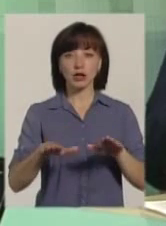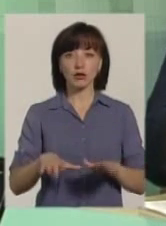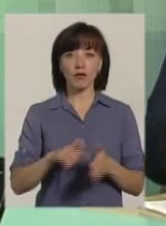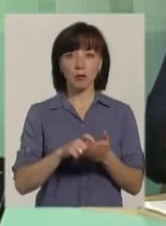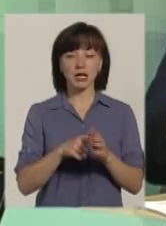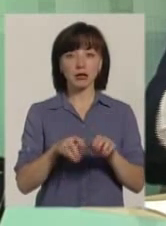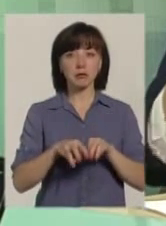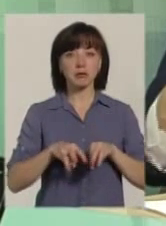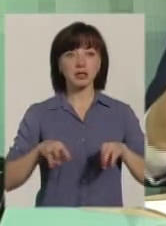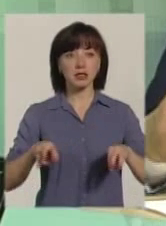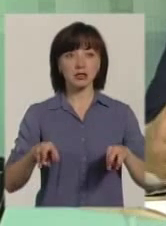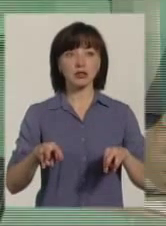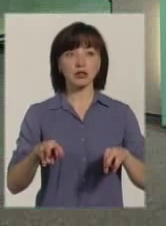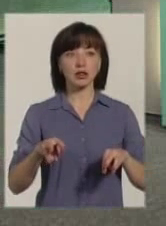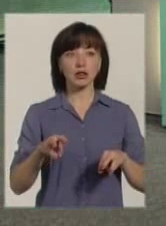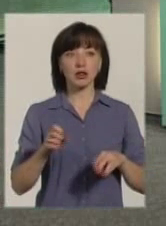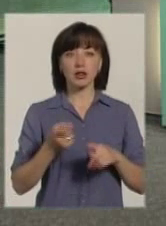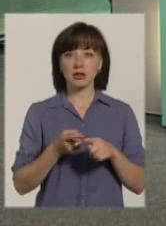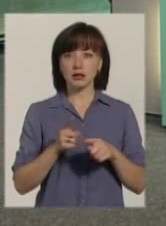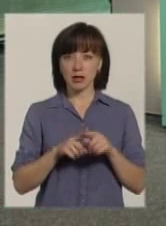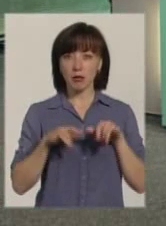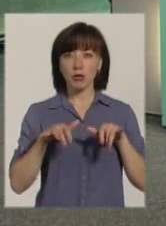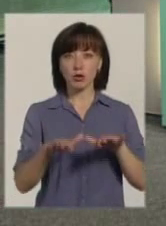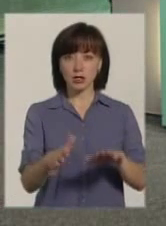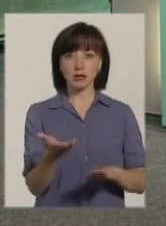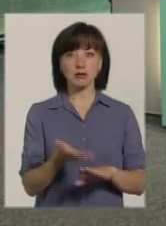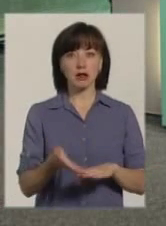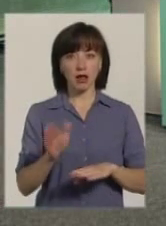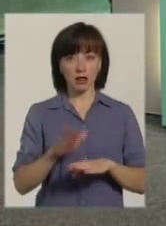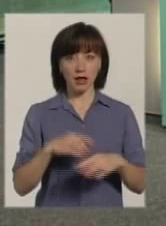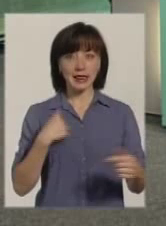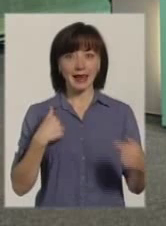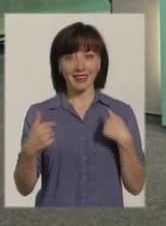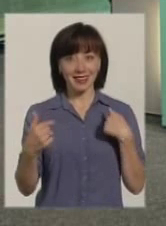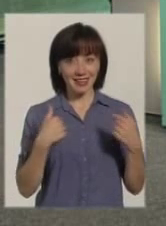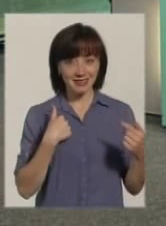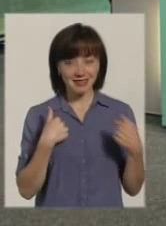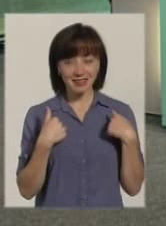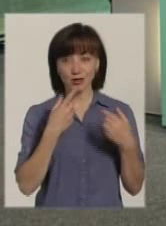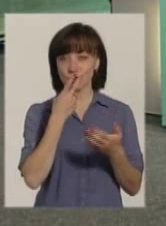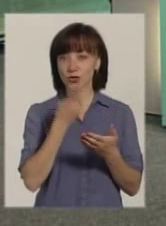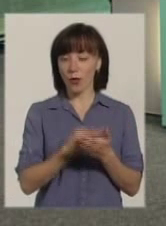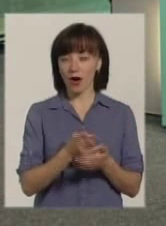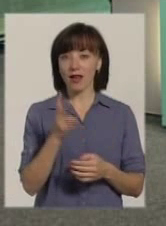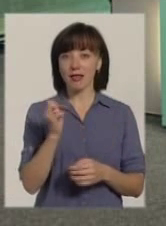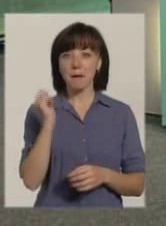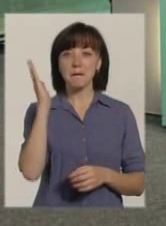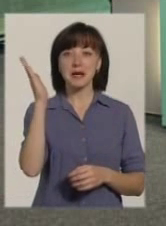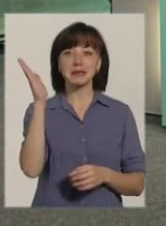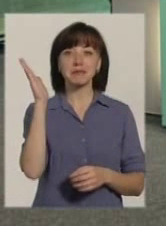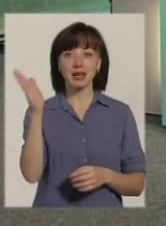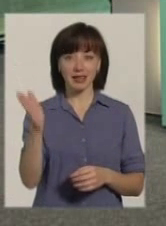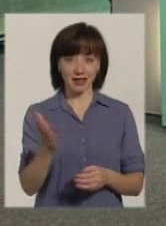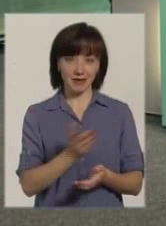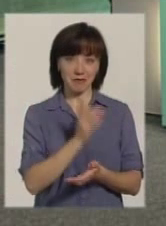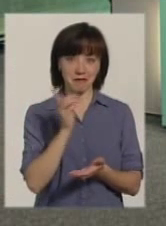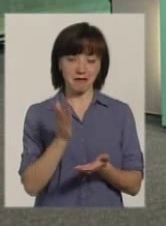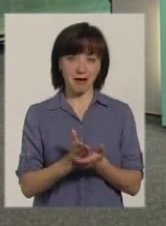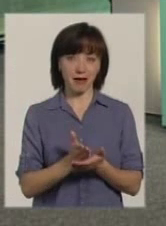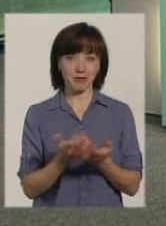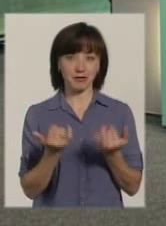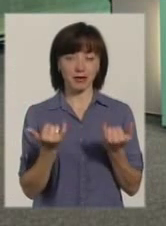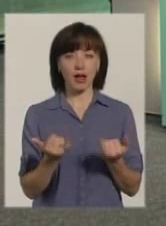міністрів. Шлях досить складний і тернистий, з огляду на перспективи, які ми маємо, зокрема.